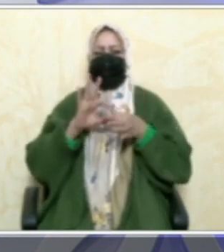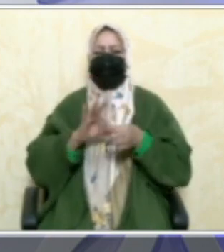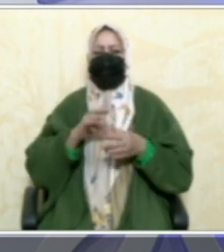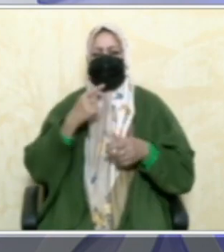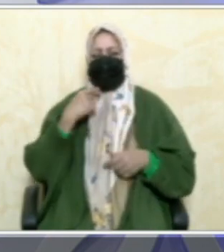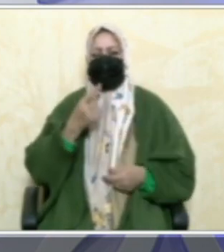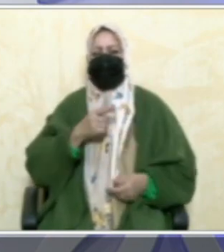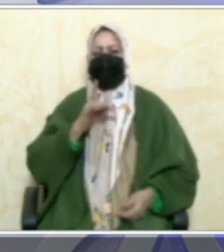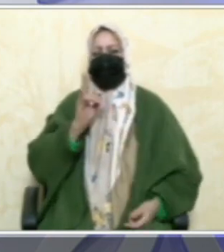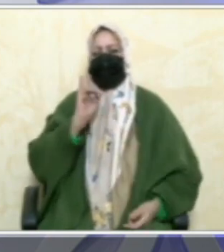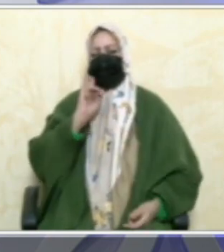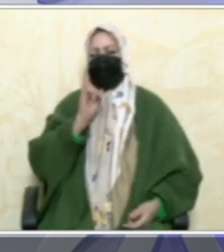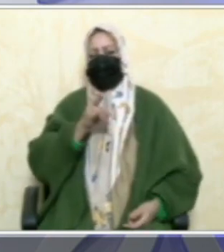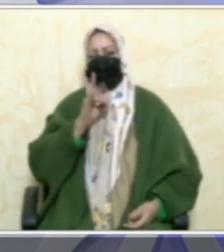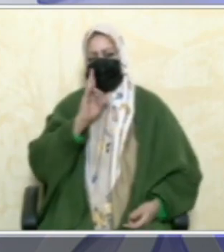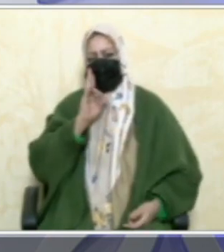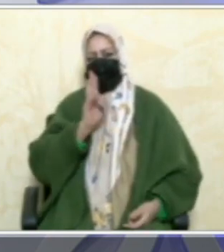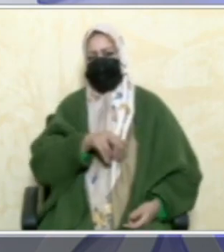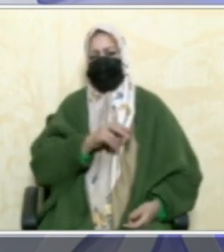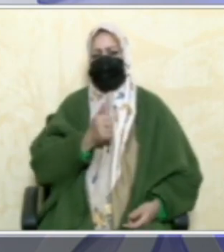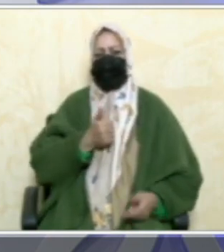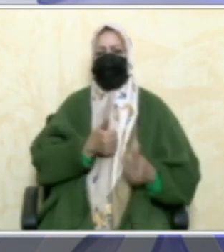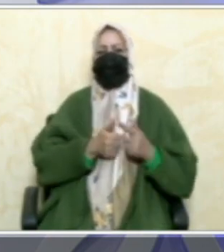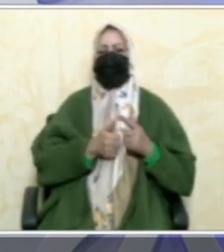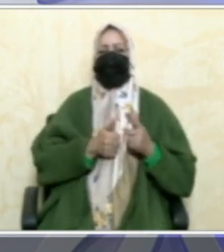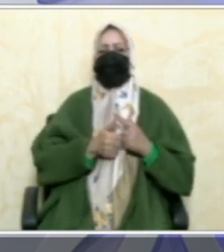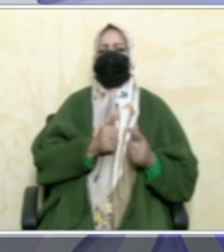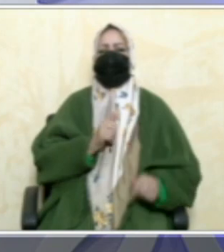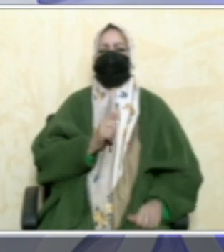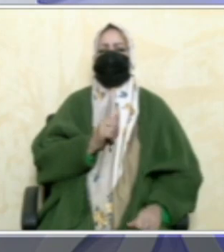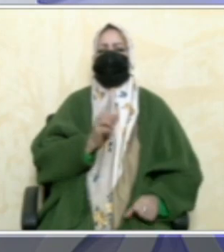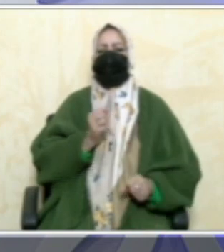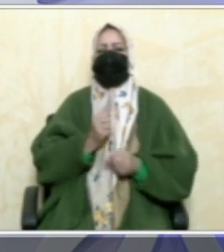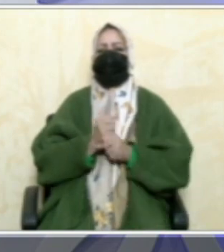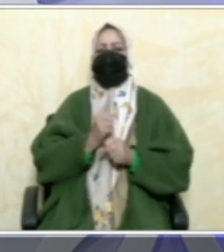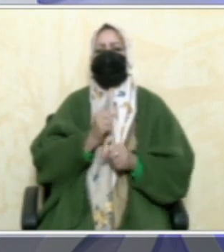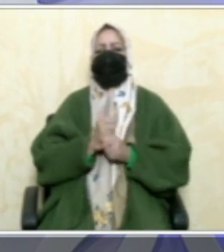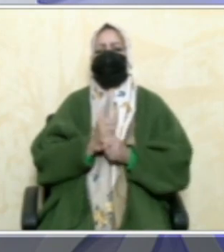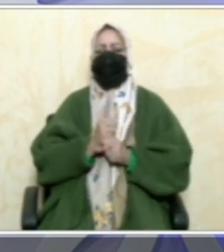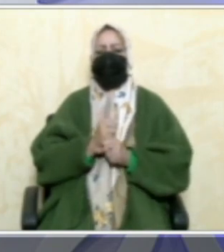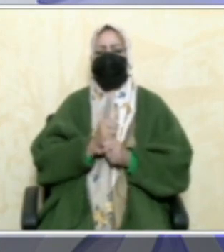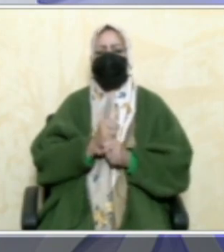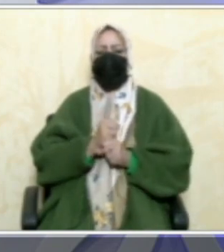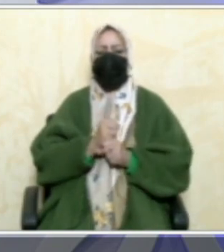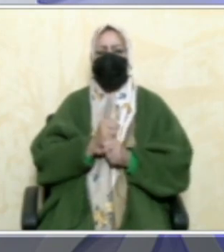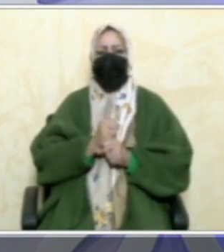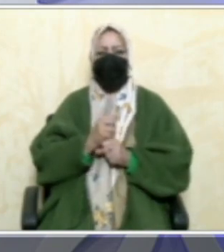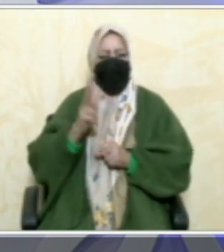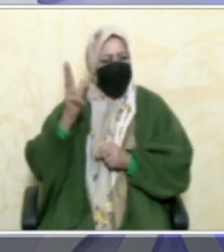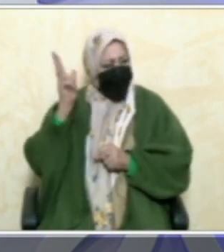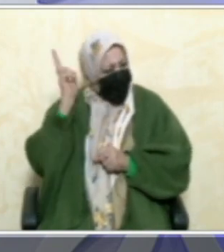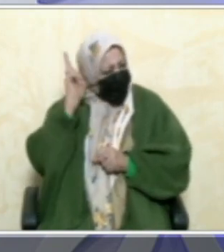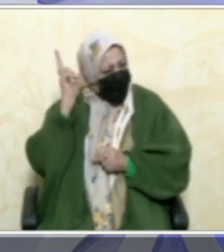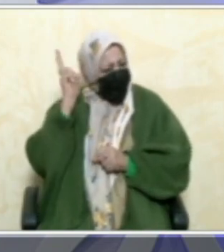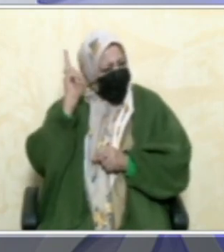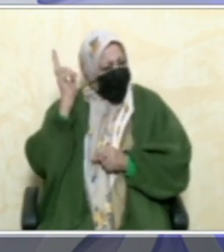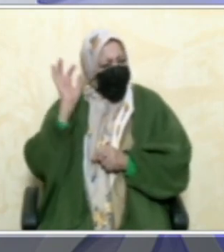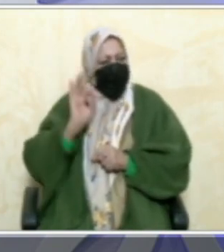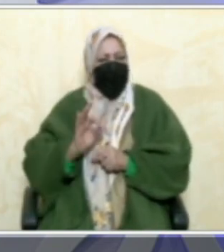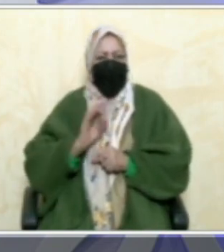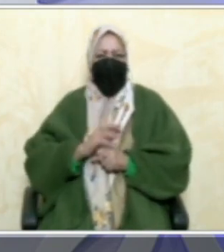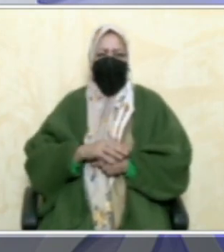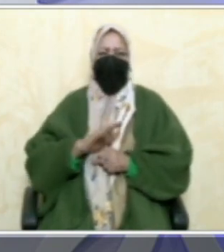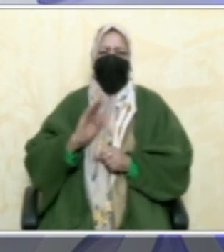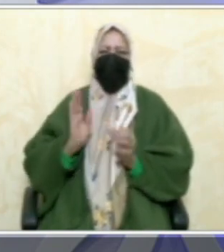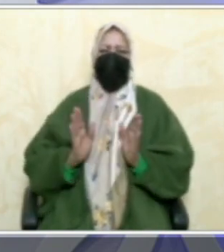وهو ما يفعله بعض الشيعة تحديدا حزب الله وجماعة أنصار الله اللي